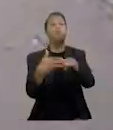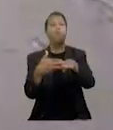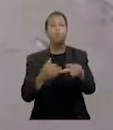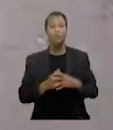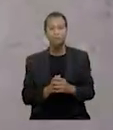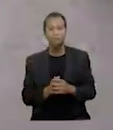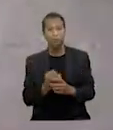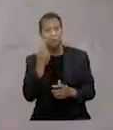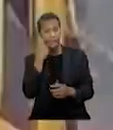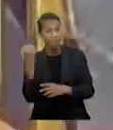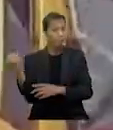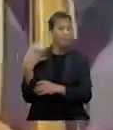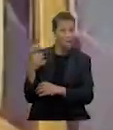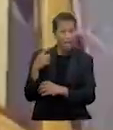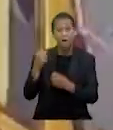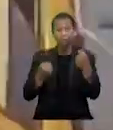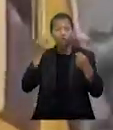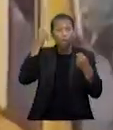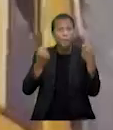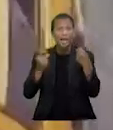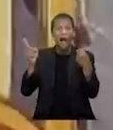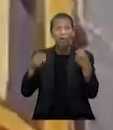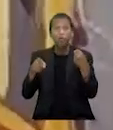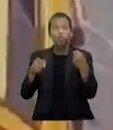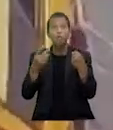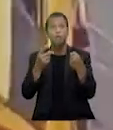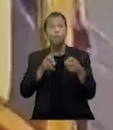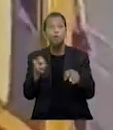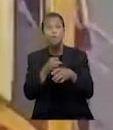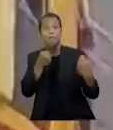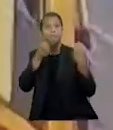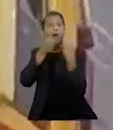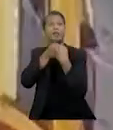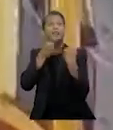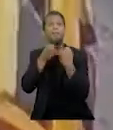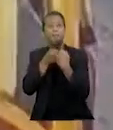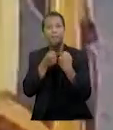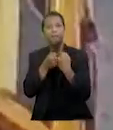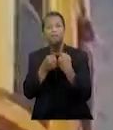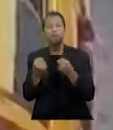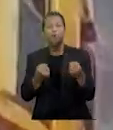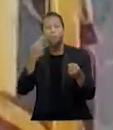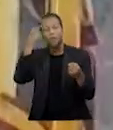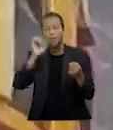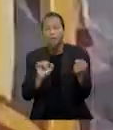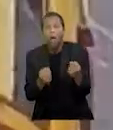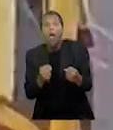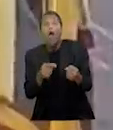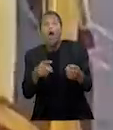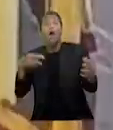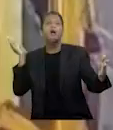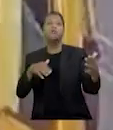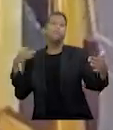air menurut saksi mata sopir angkot berkelahi dengan seorang penumpang hingga sopir pun hilang konsentrasi dan laju angkot menjadi